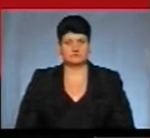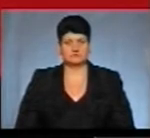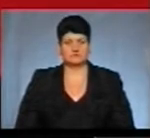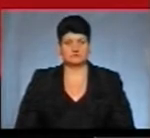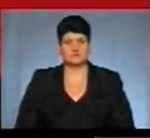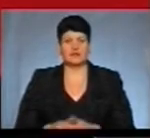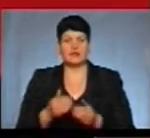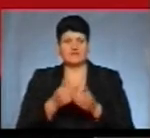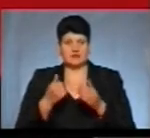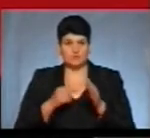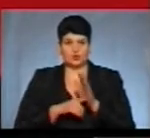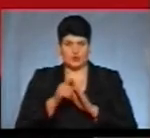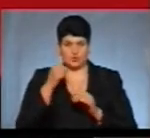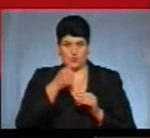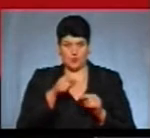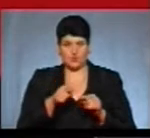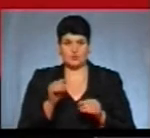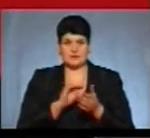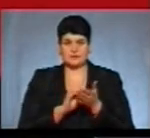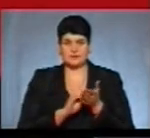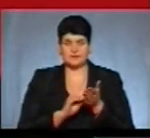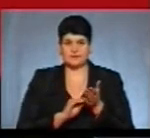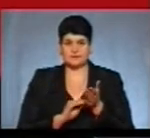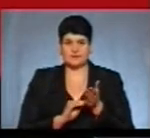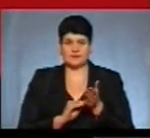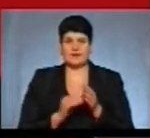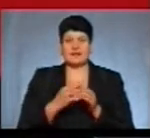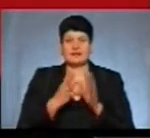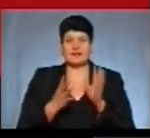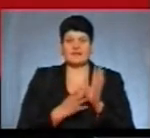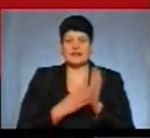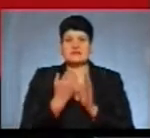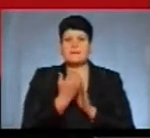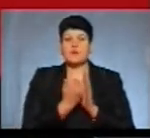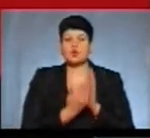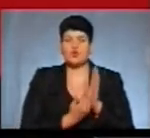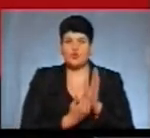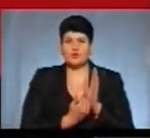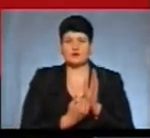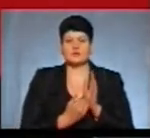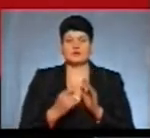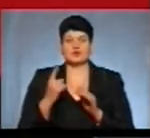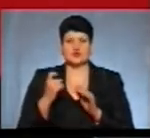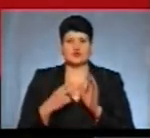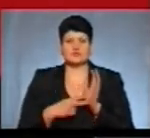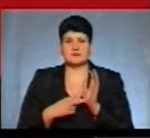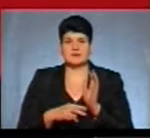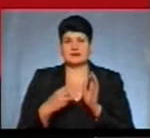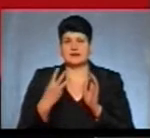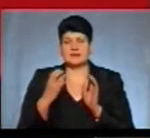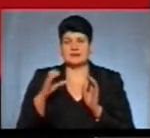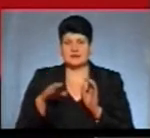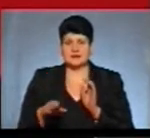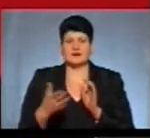Від початку року склали в патрульні 19 протоколів за статтею 173 прим.